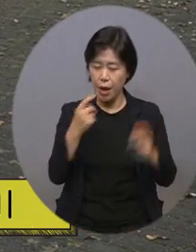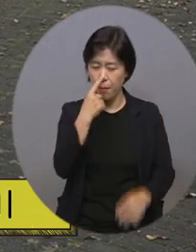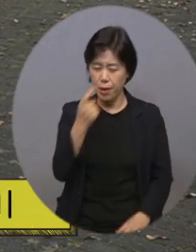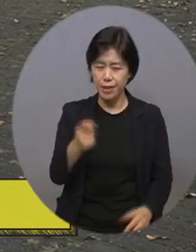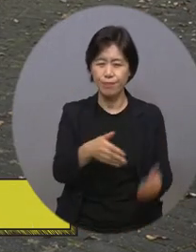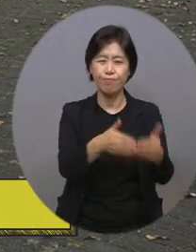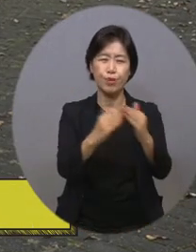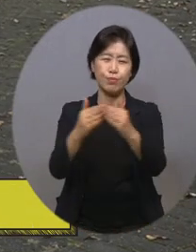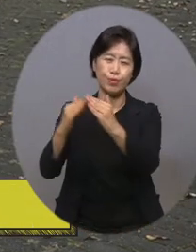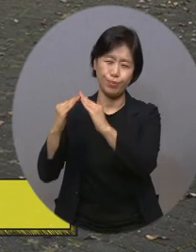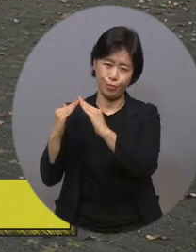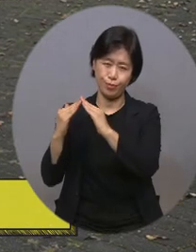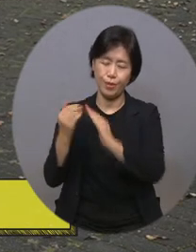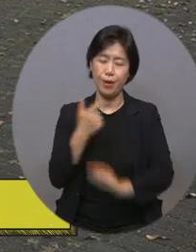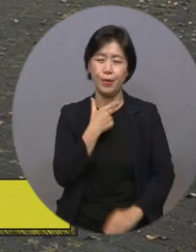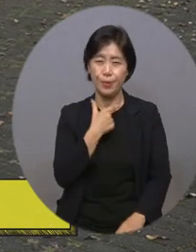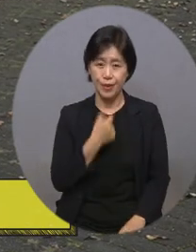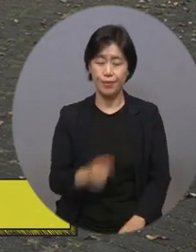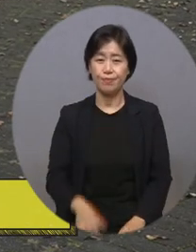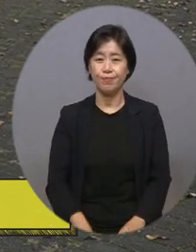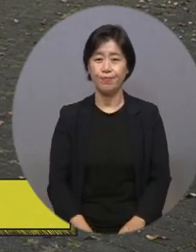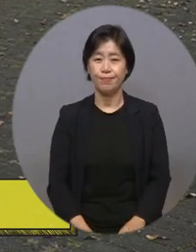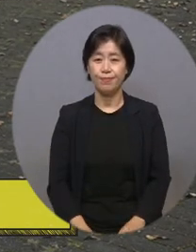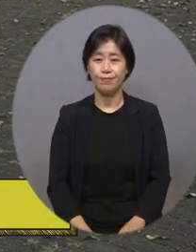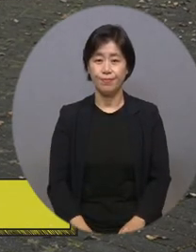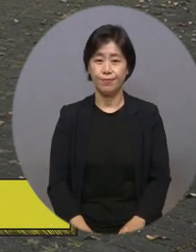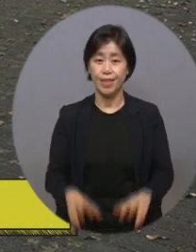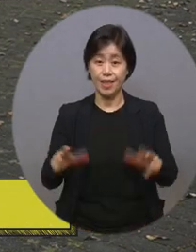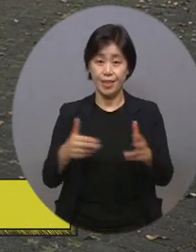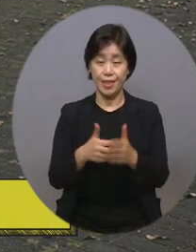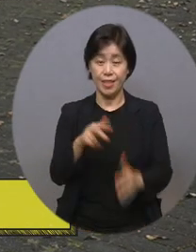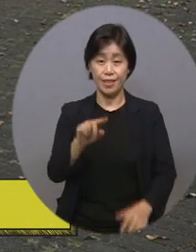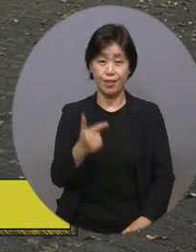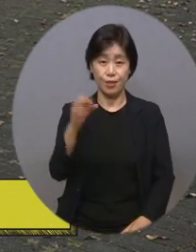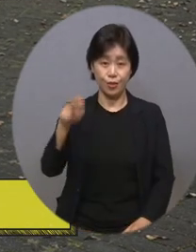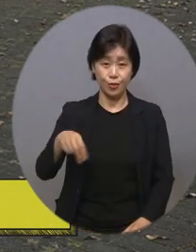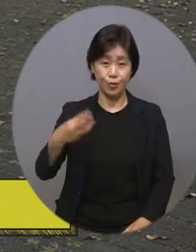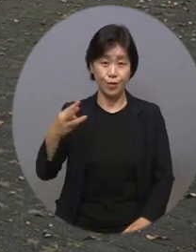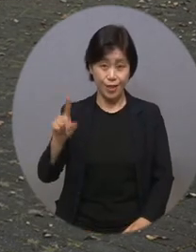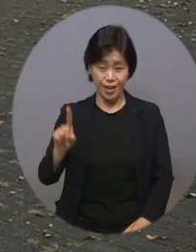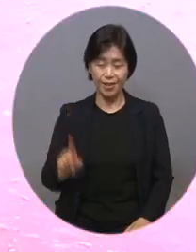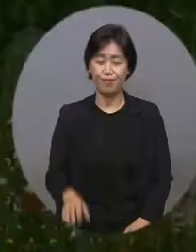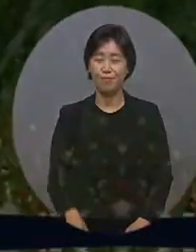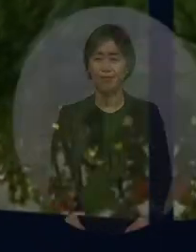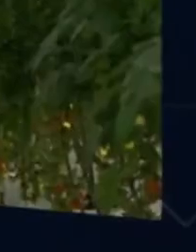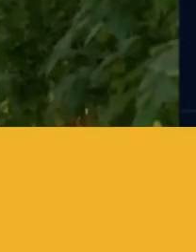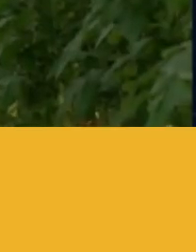멋진 기업들이 더 많이 생겨나기를 소망합니다. 지금까지 전유라였습니다.